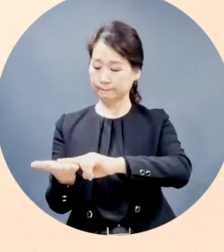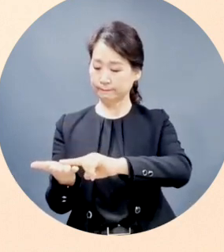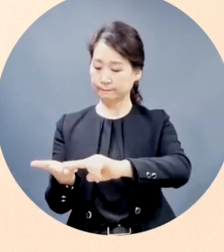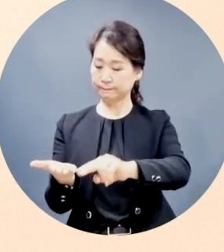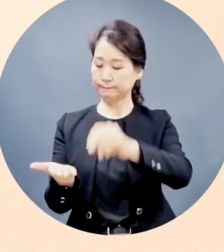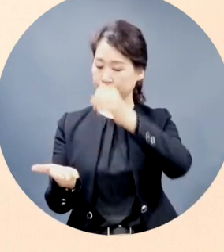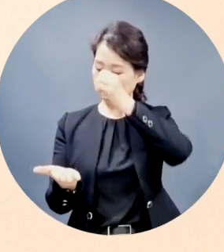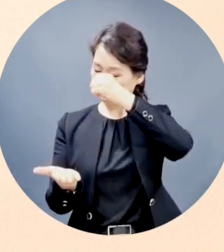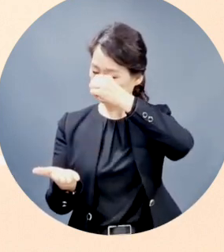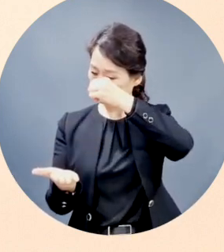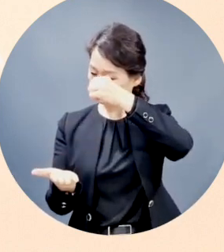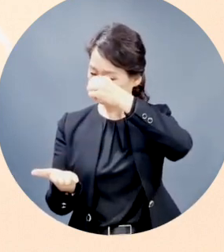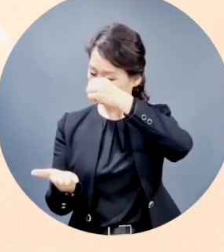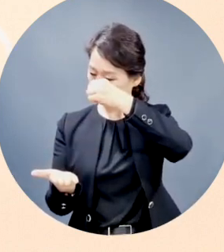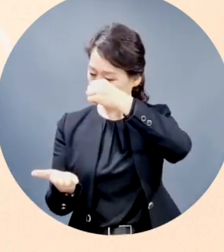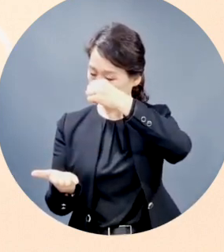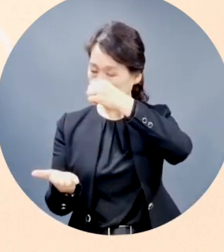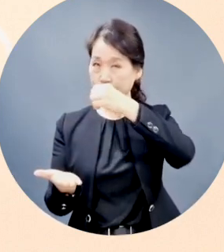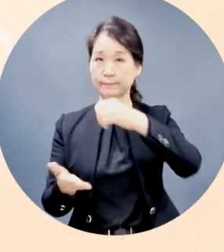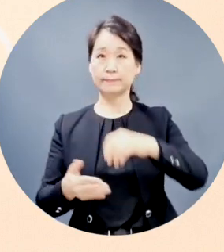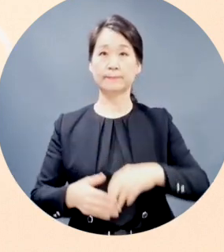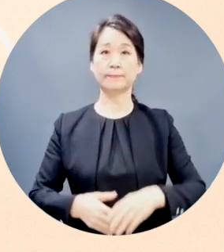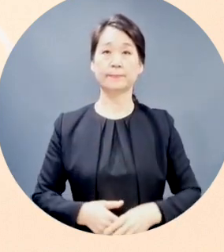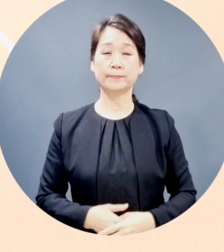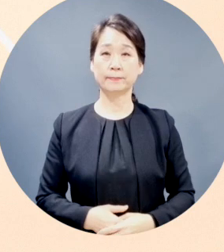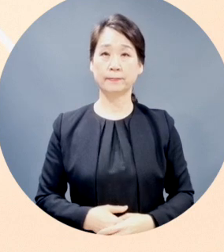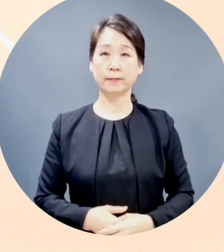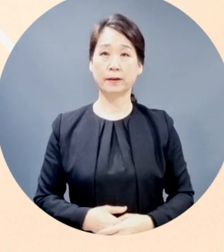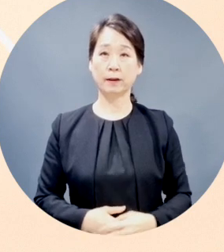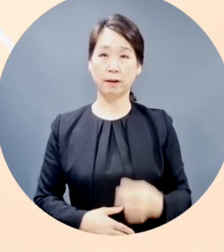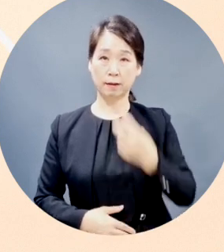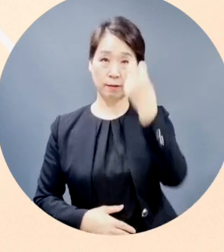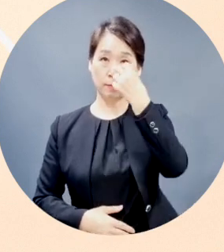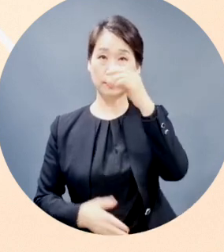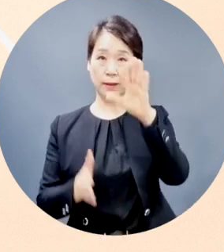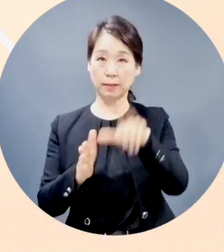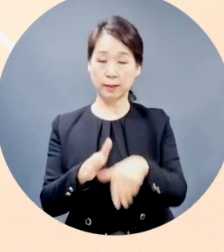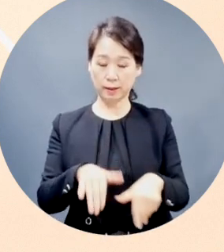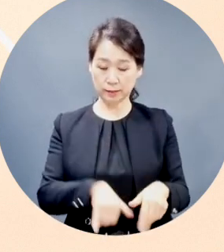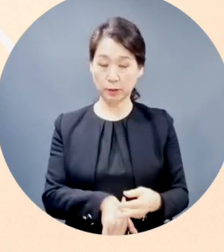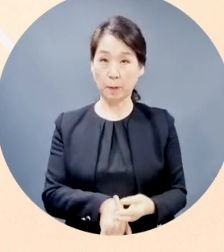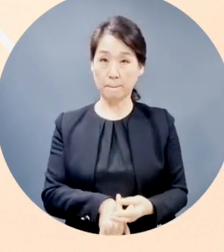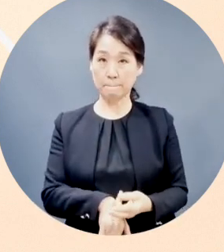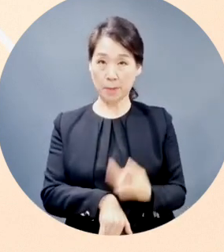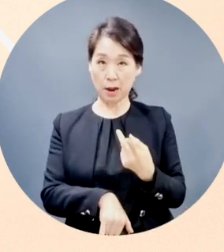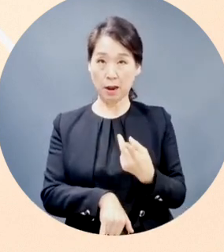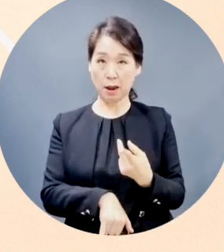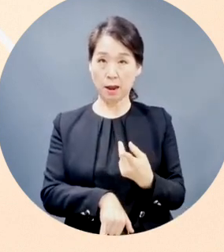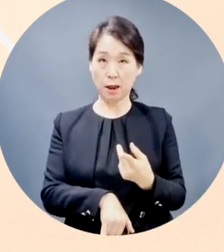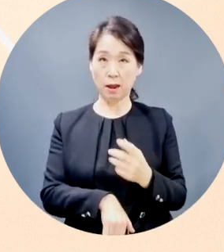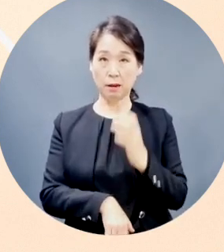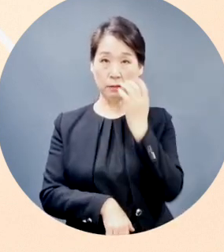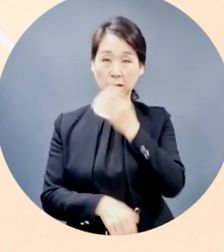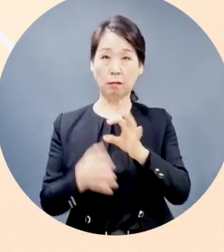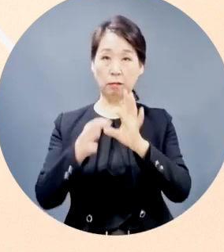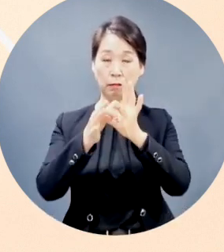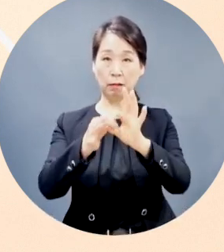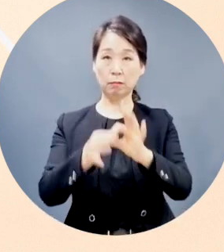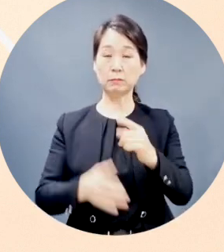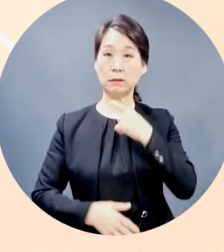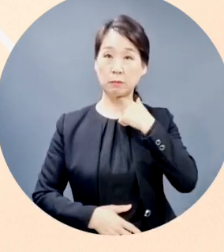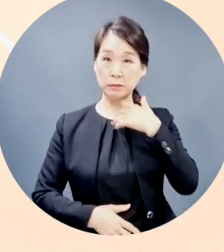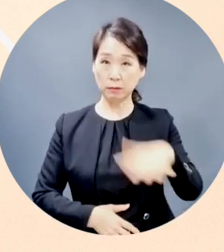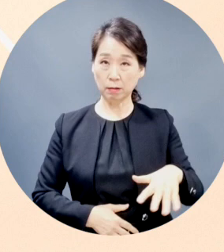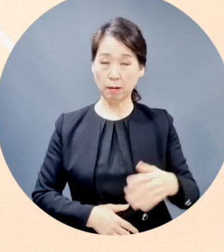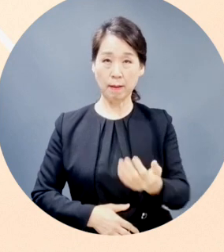세포는 유리 슬라이드에 펴발라서 현미경으로 검사합니다. 검사를 할 때 자궁 적출수를 받았거나 성 경험이